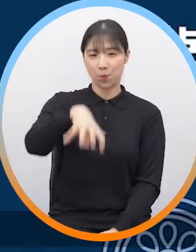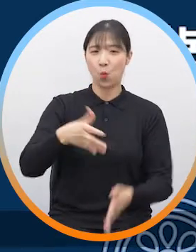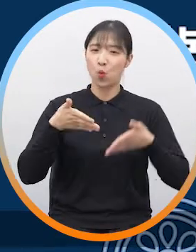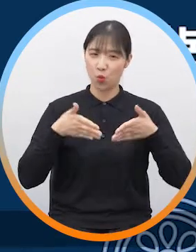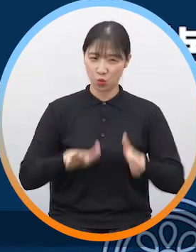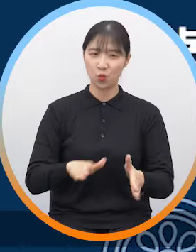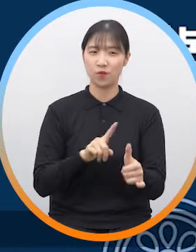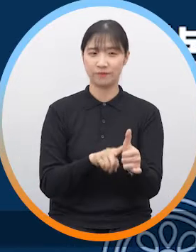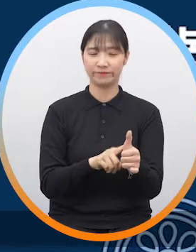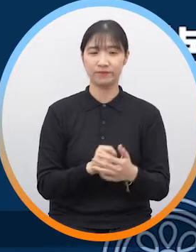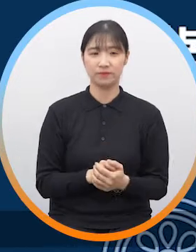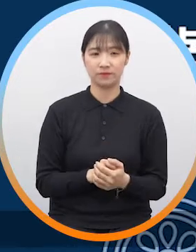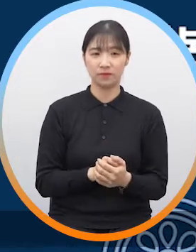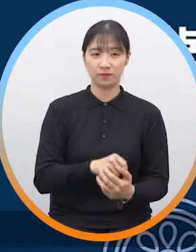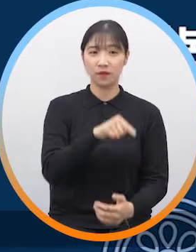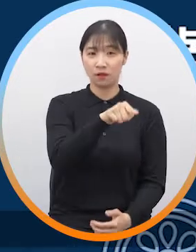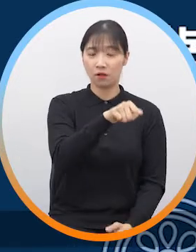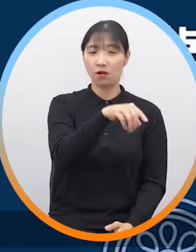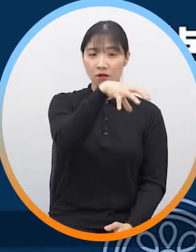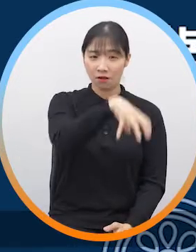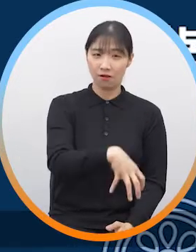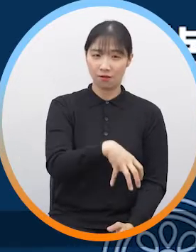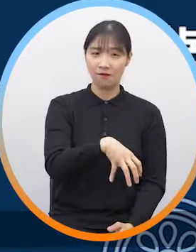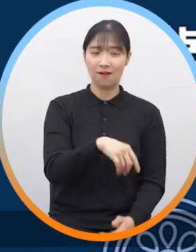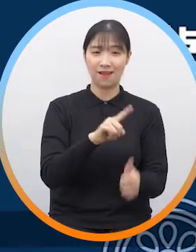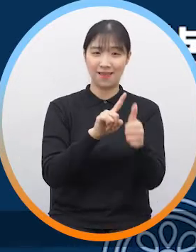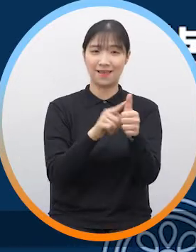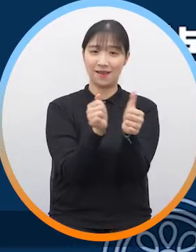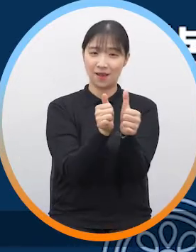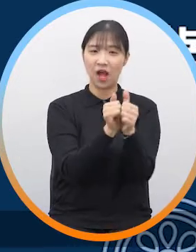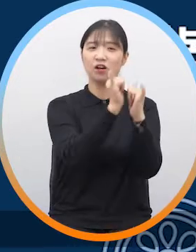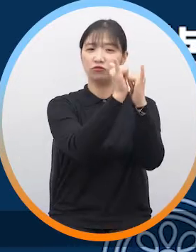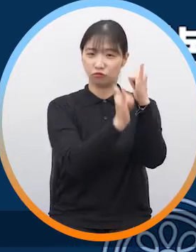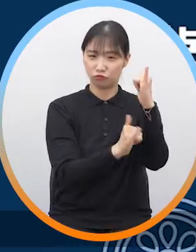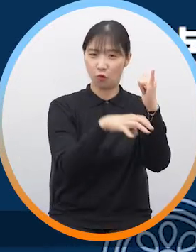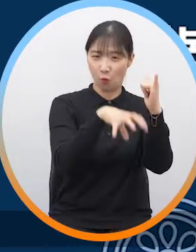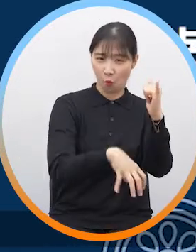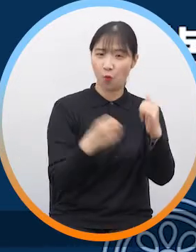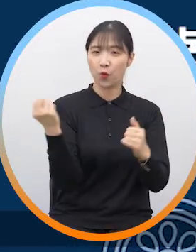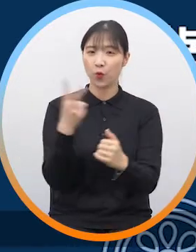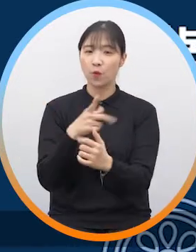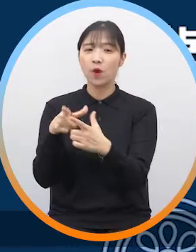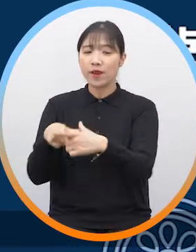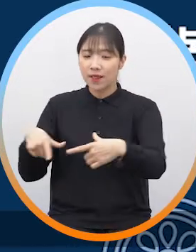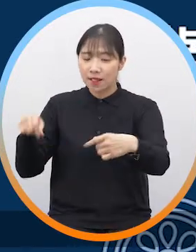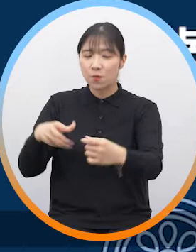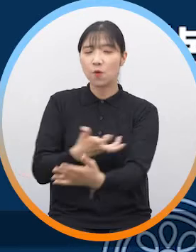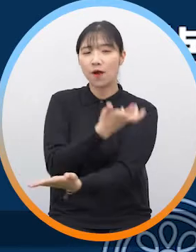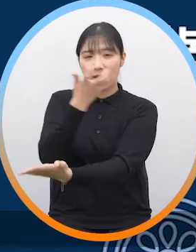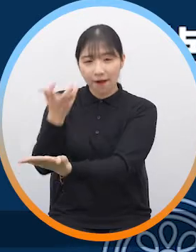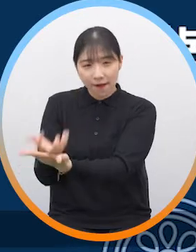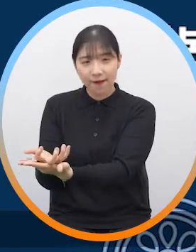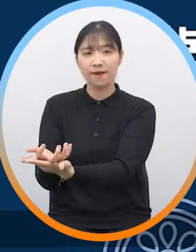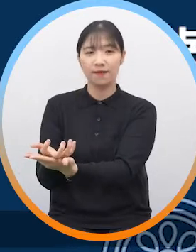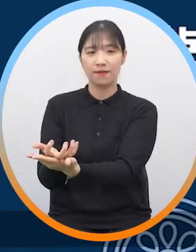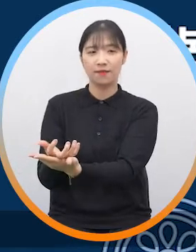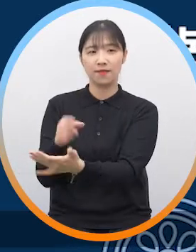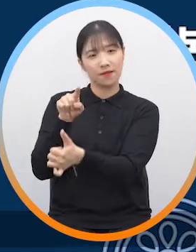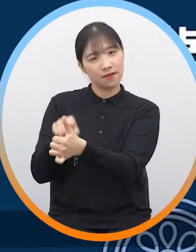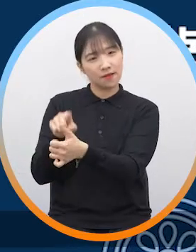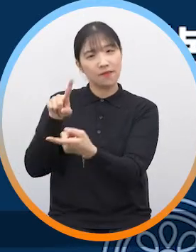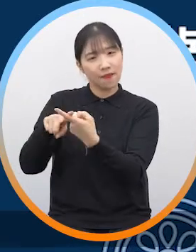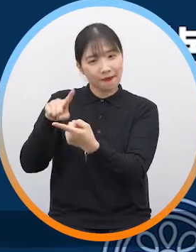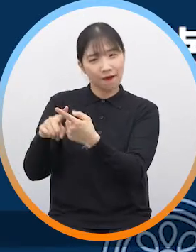인물입니다. 영암에 있는 왕인 박사 유적과 일본으로 건너가서 그가 남긴 왕인